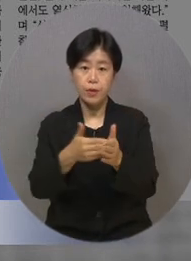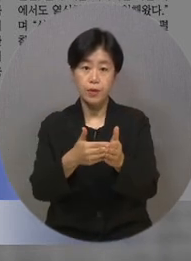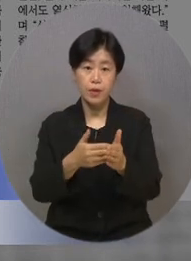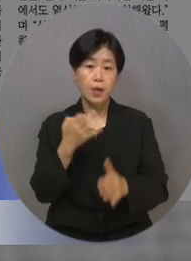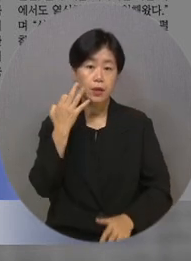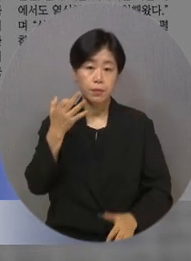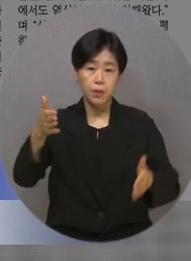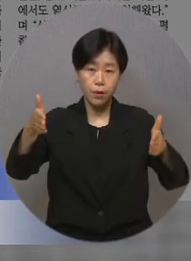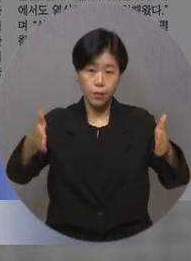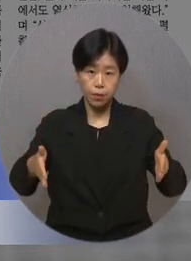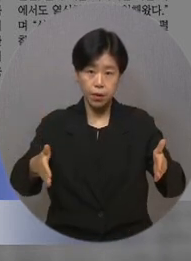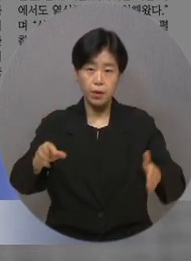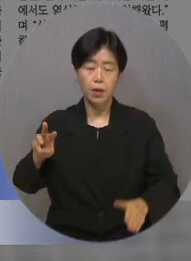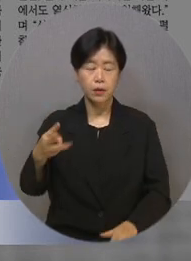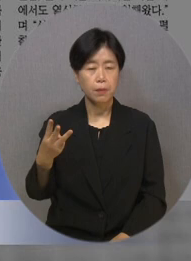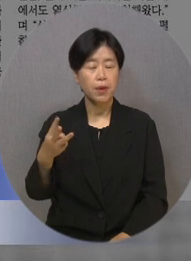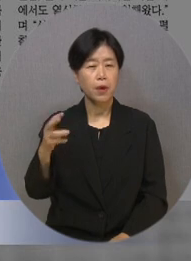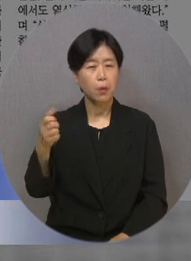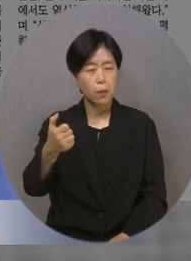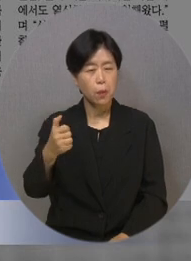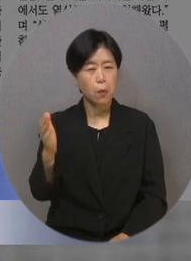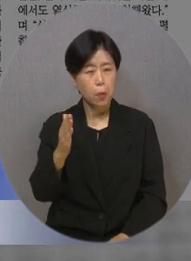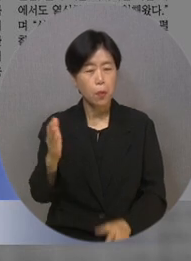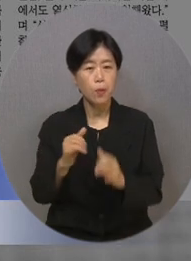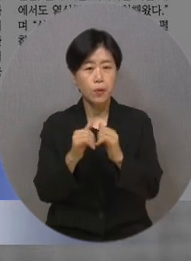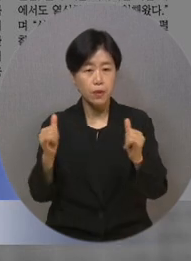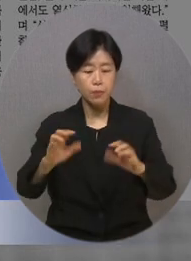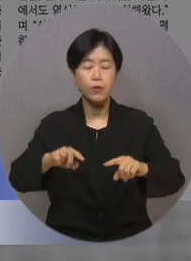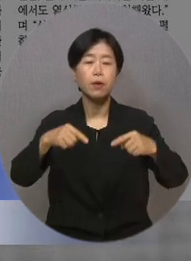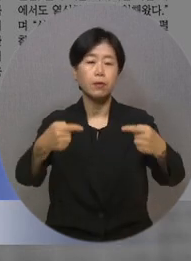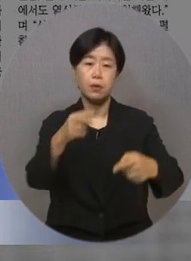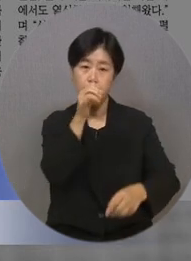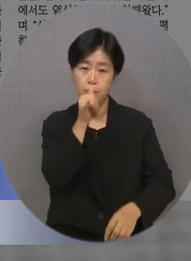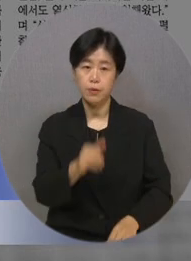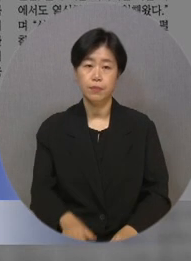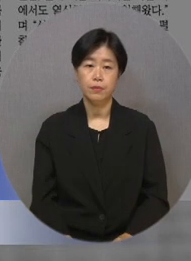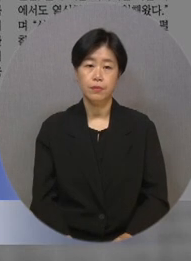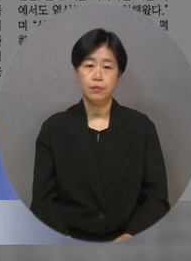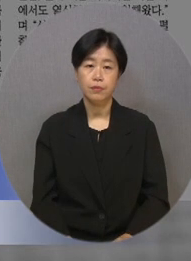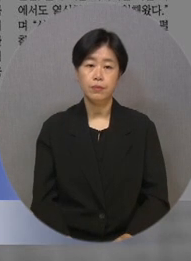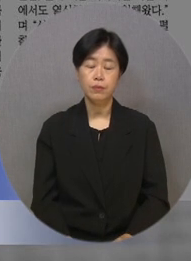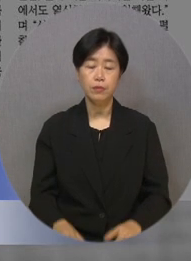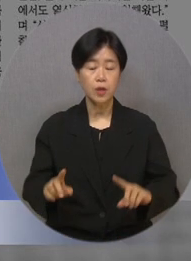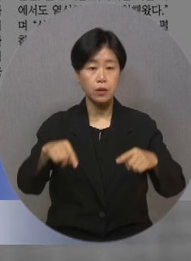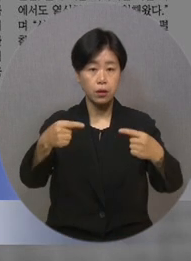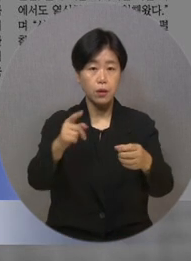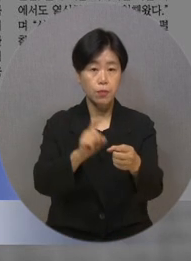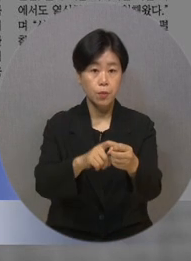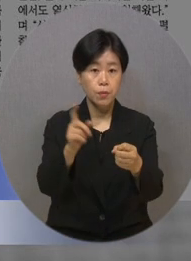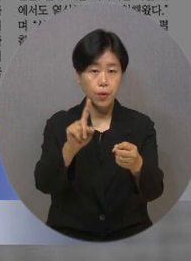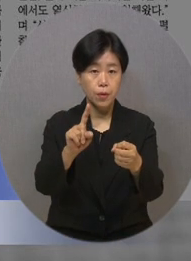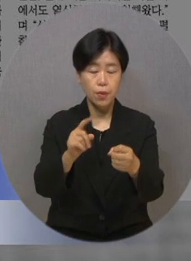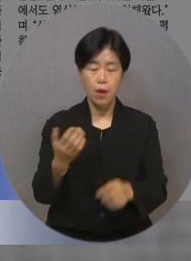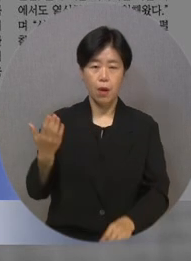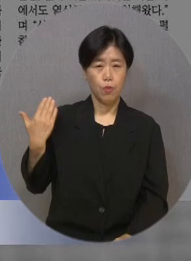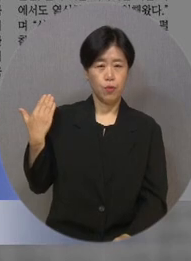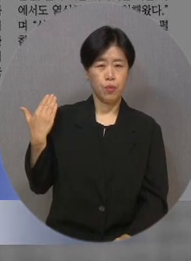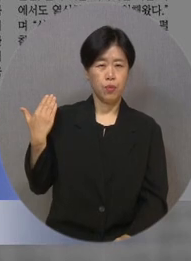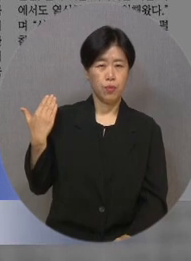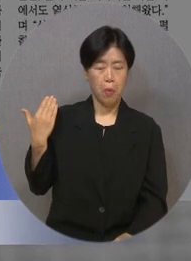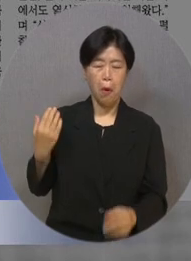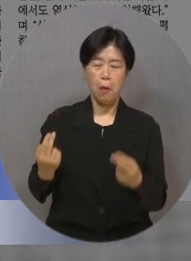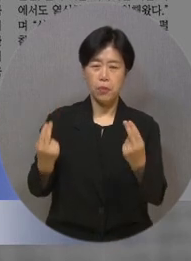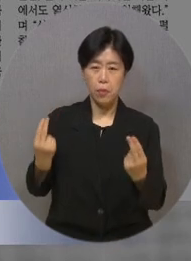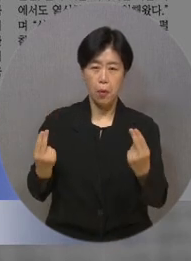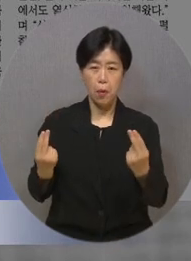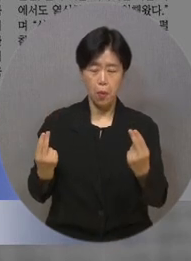38명의 선수단이 21개 종목에 참가합니다 대회 참가 목표는 지난 대회 성적 대비 하향